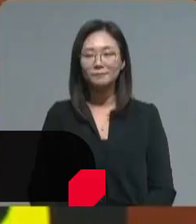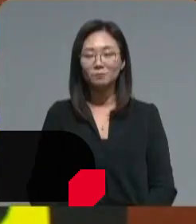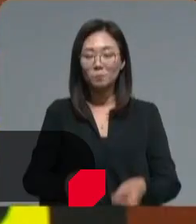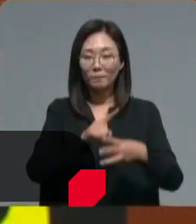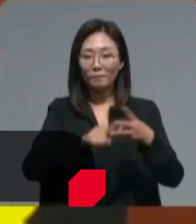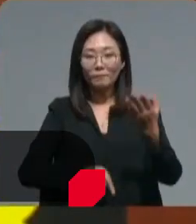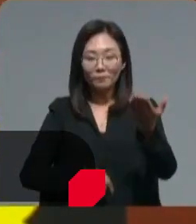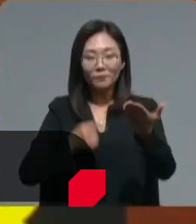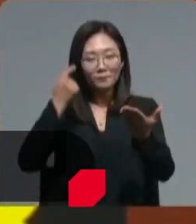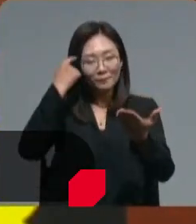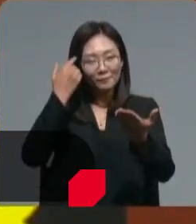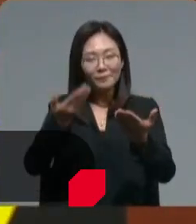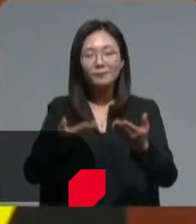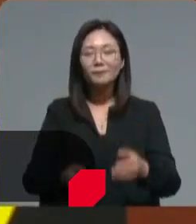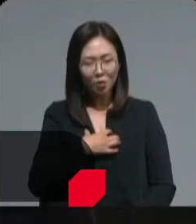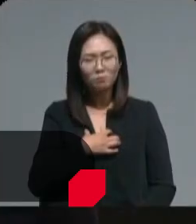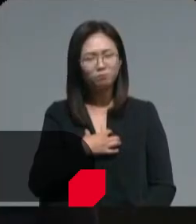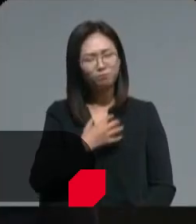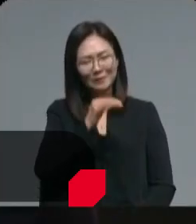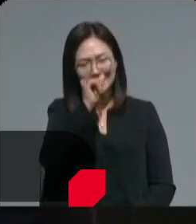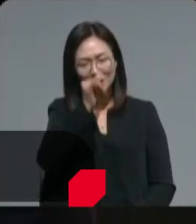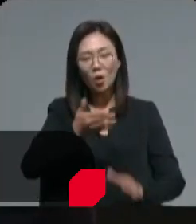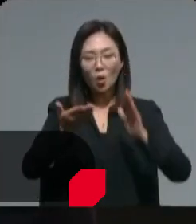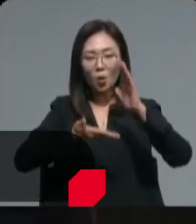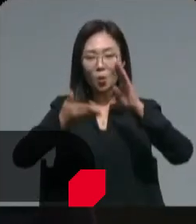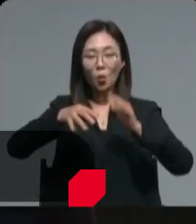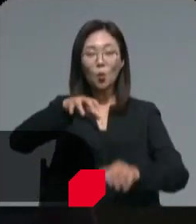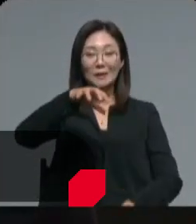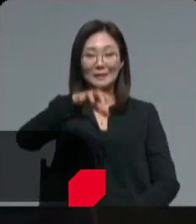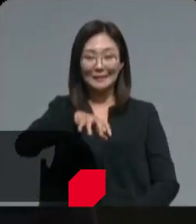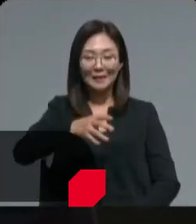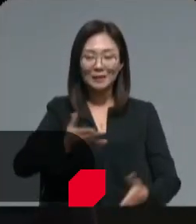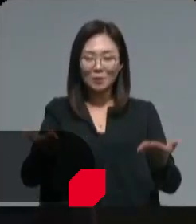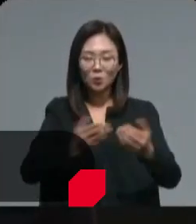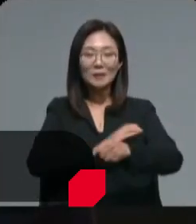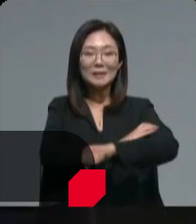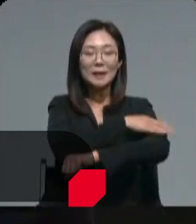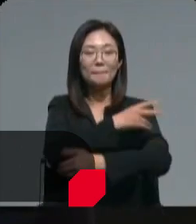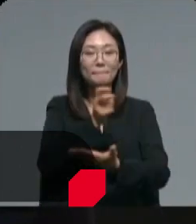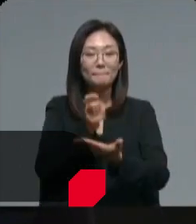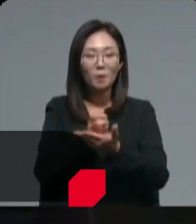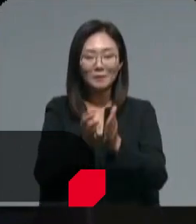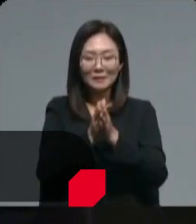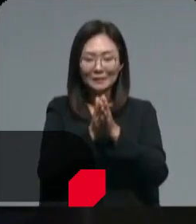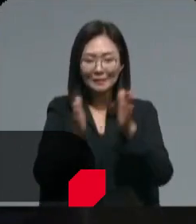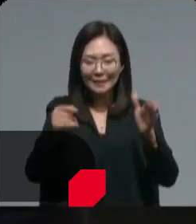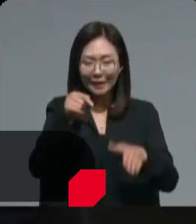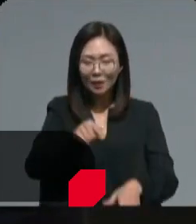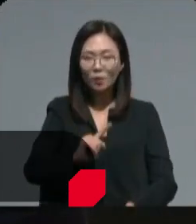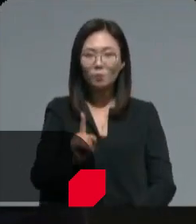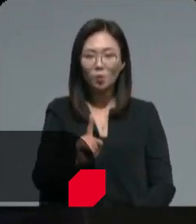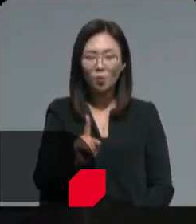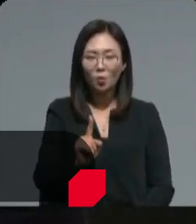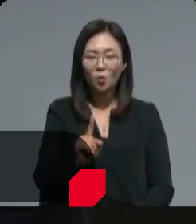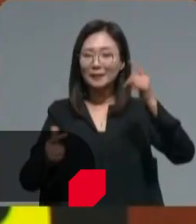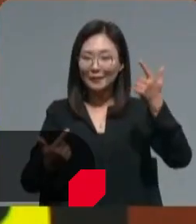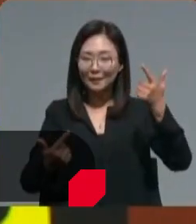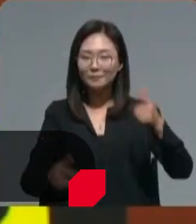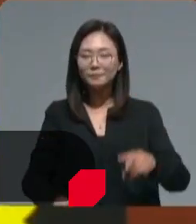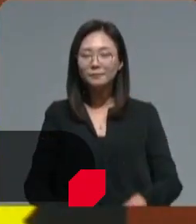윤 후보께 네, 여쭙겠습니다. 공공기관에 이 노동이사제가 도입이 되는 게